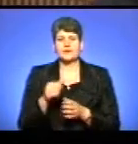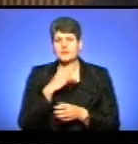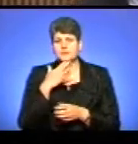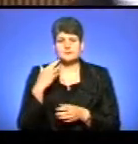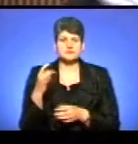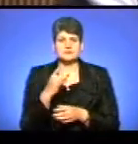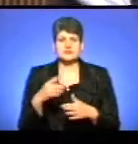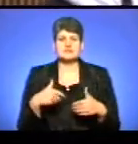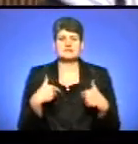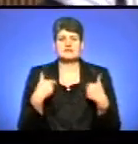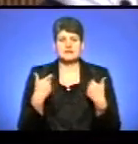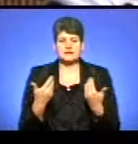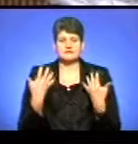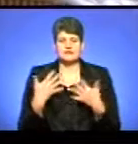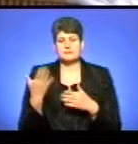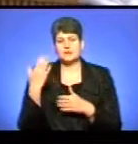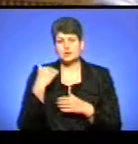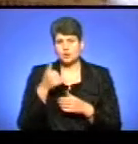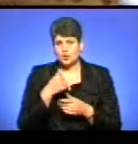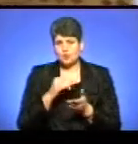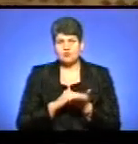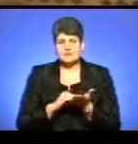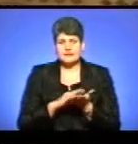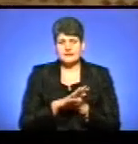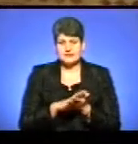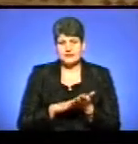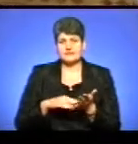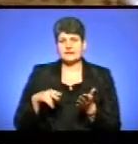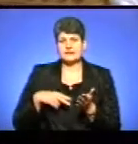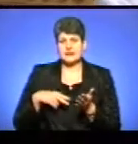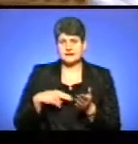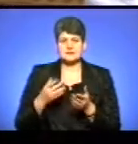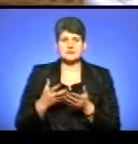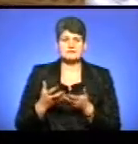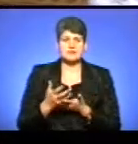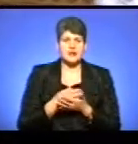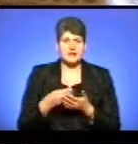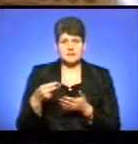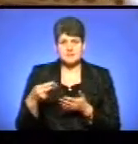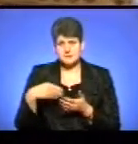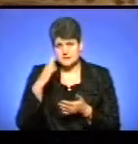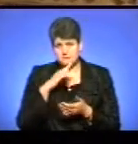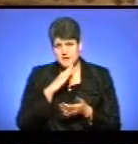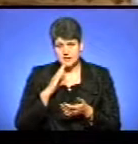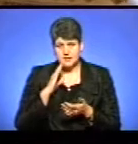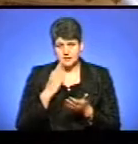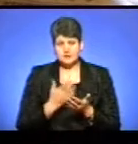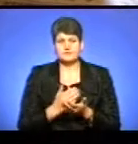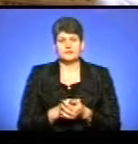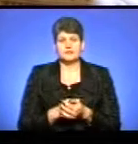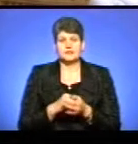Неодноразово ми зверталися, вже минулого року писали заяву директору, збирали підписи батьків.